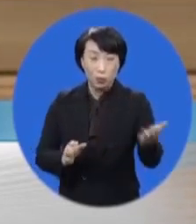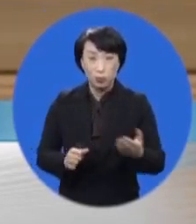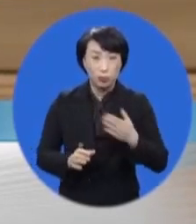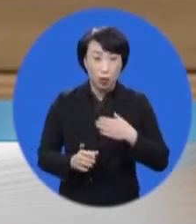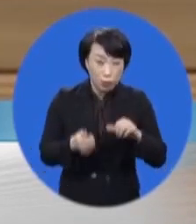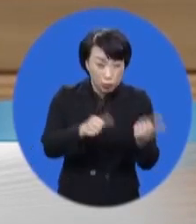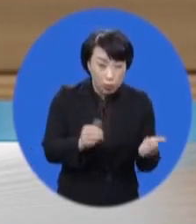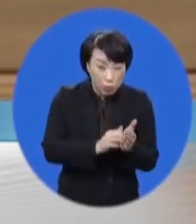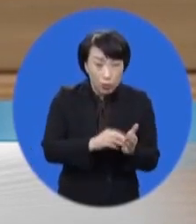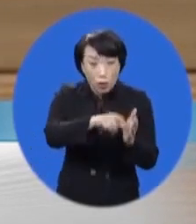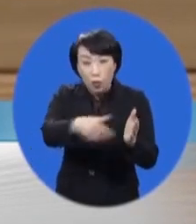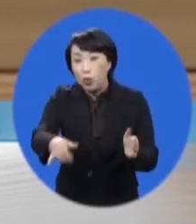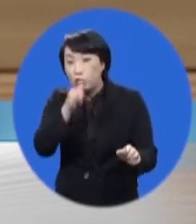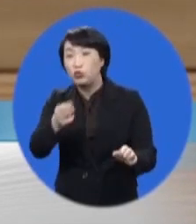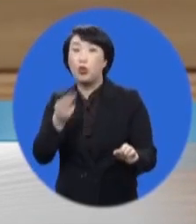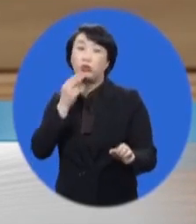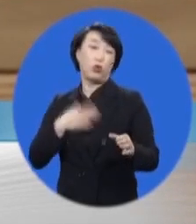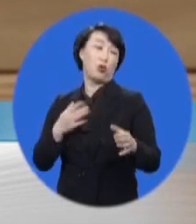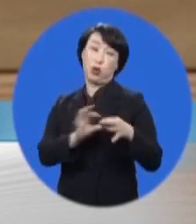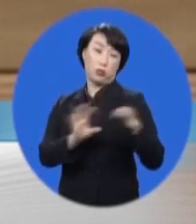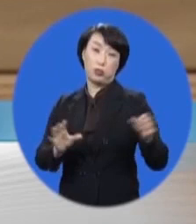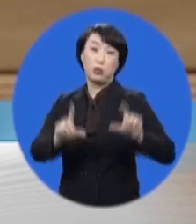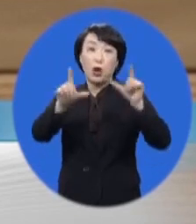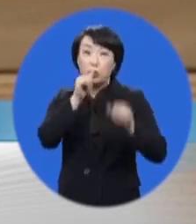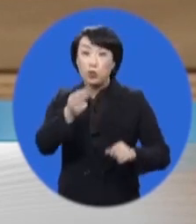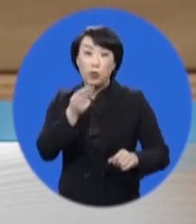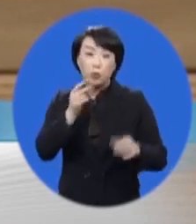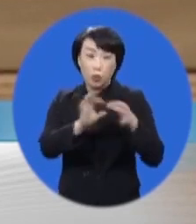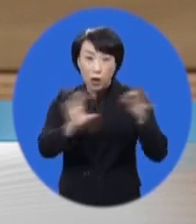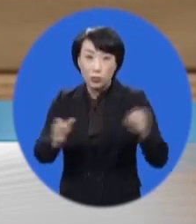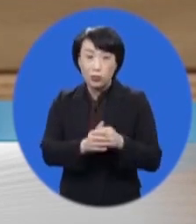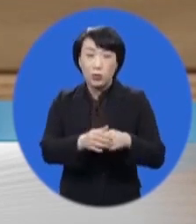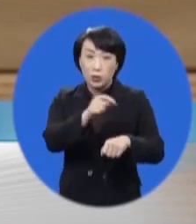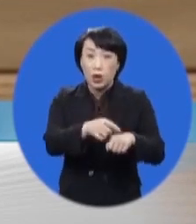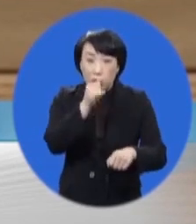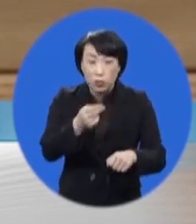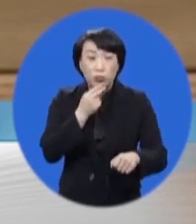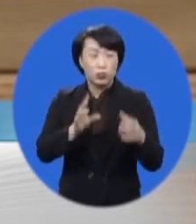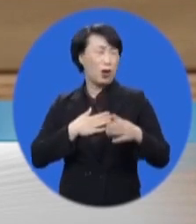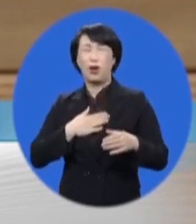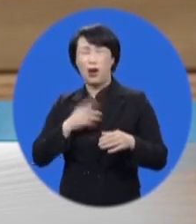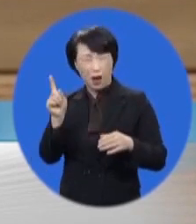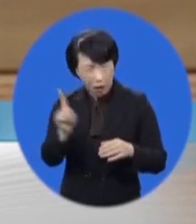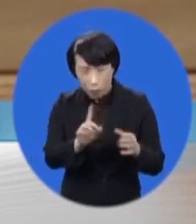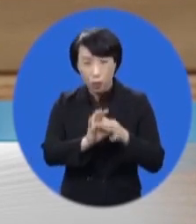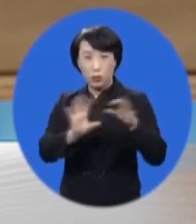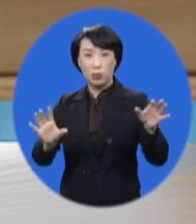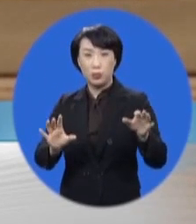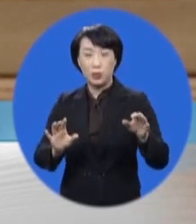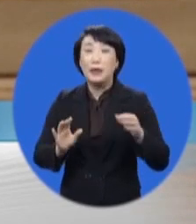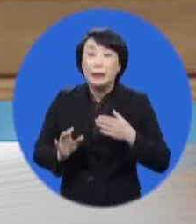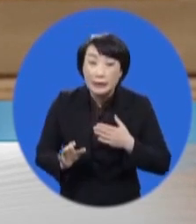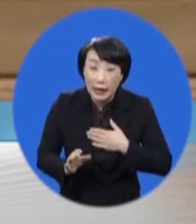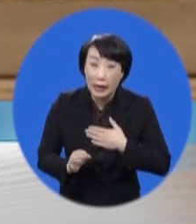없다면 세월이 있던 모든 날이 있던 연한이 있던 나와 아무 상관없어요.